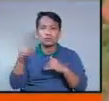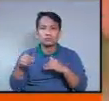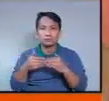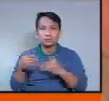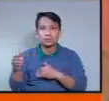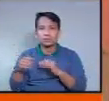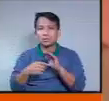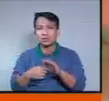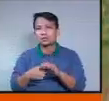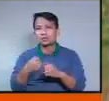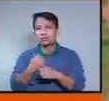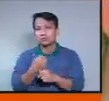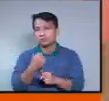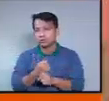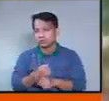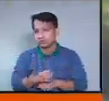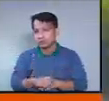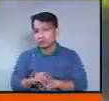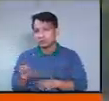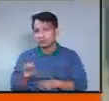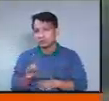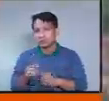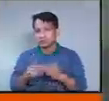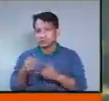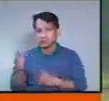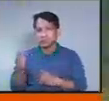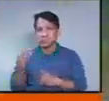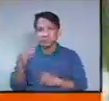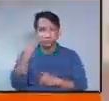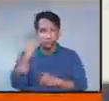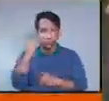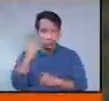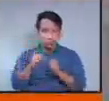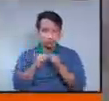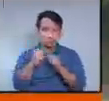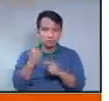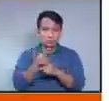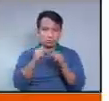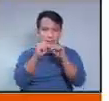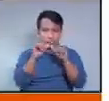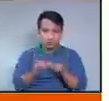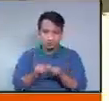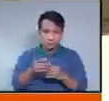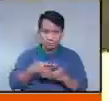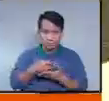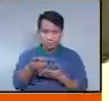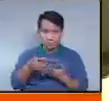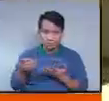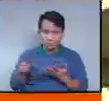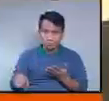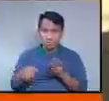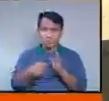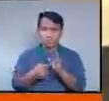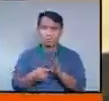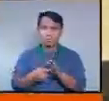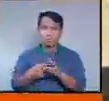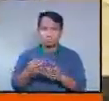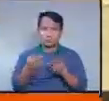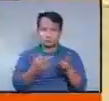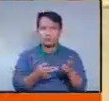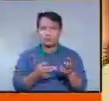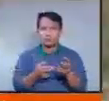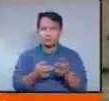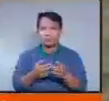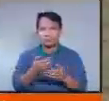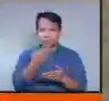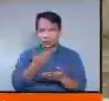mas gagawin daw nilang mas na merong mas maayos na sistema yung pagdi-distribute ng mga relief goods, nung